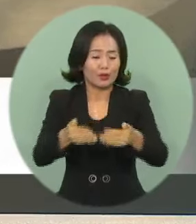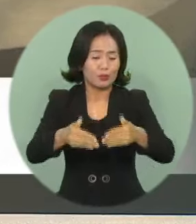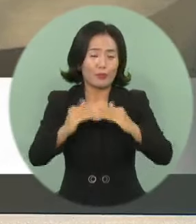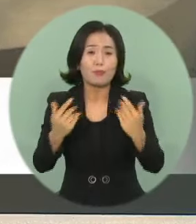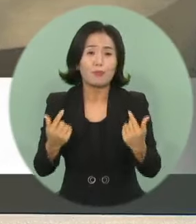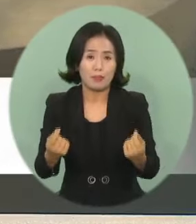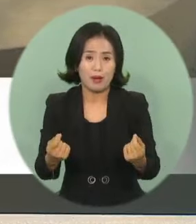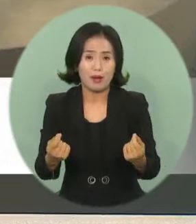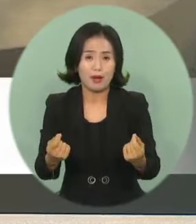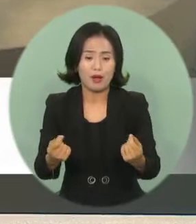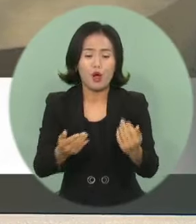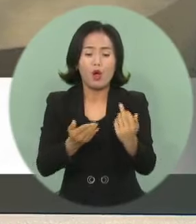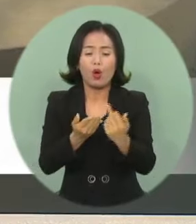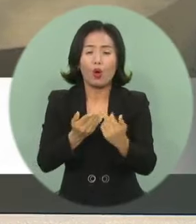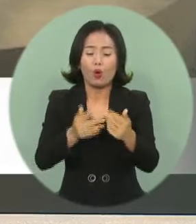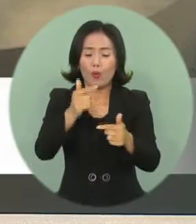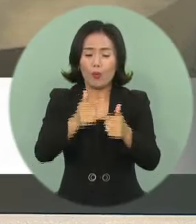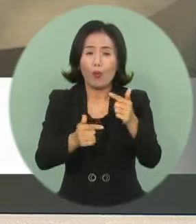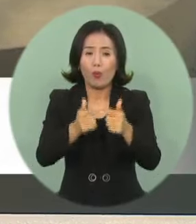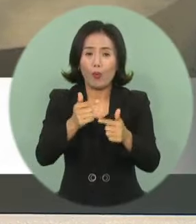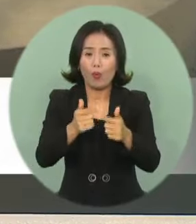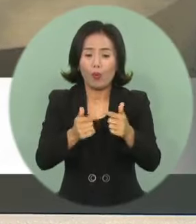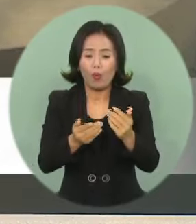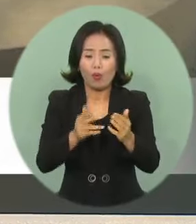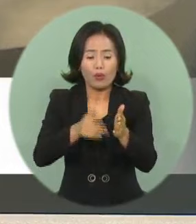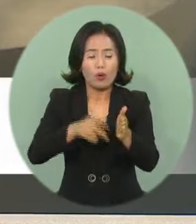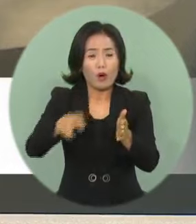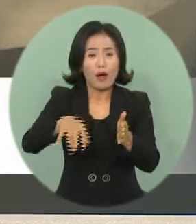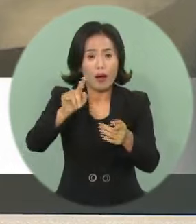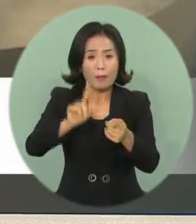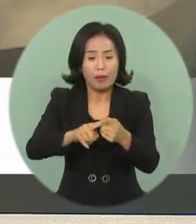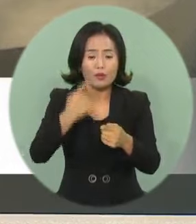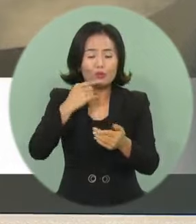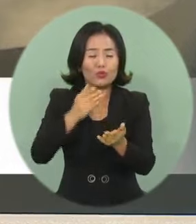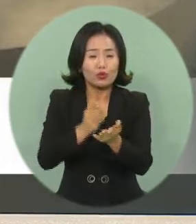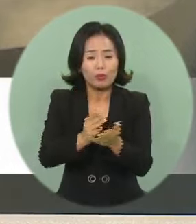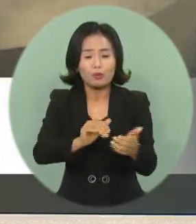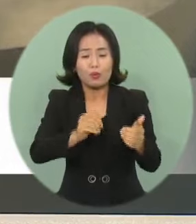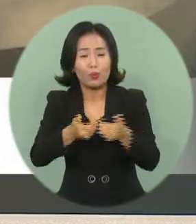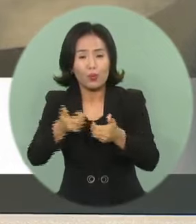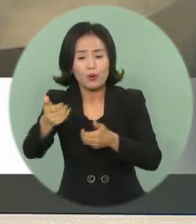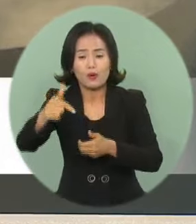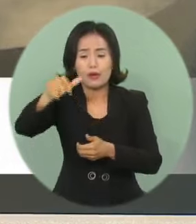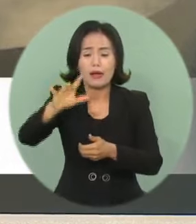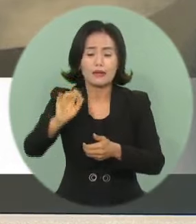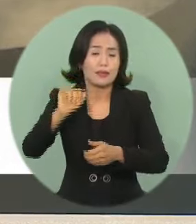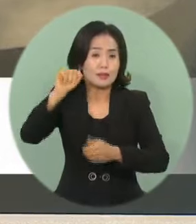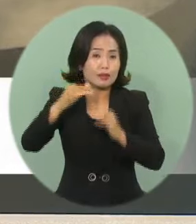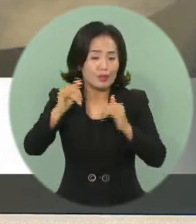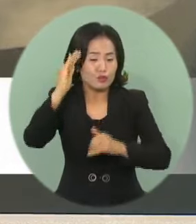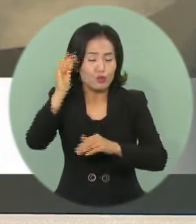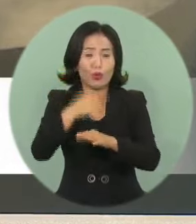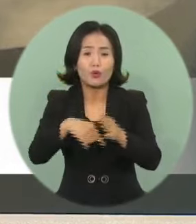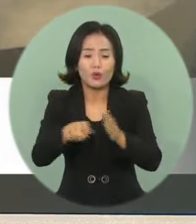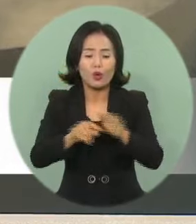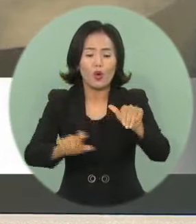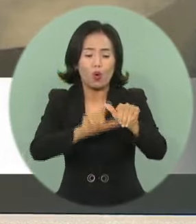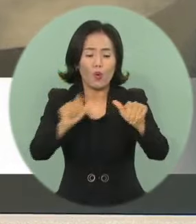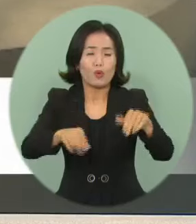만들어졌죠. 목포역 앞에도 독재정권 타도와 민주화를 외치다 분신한 고 강상철 열사를 추모하기 위한